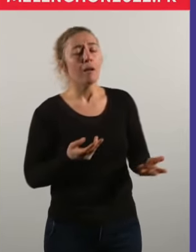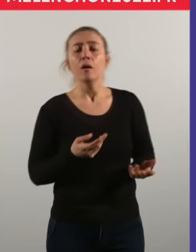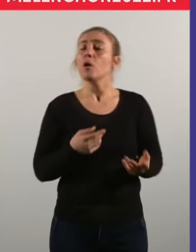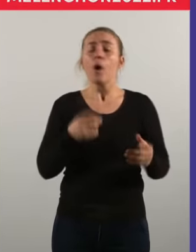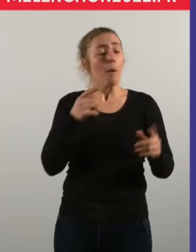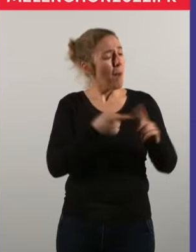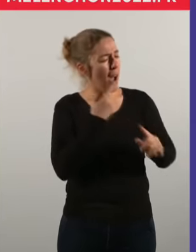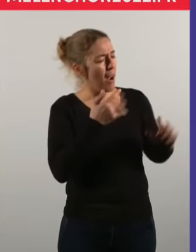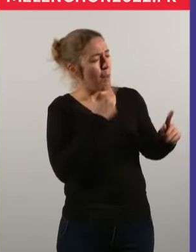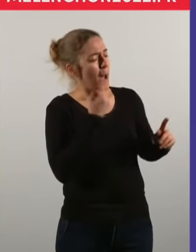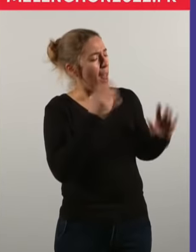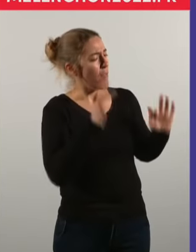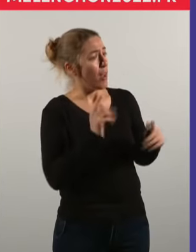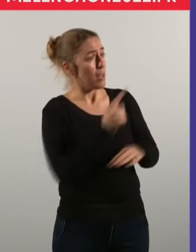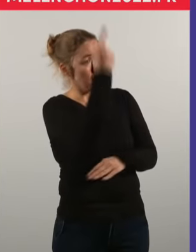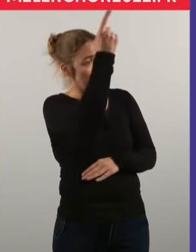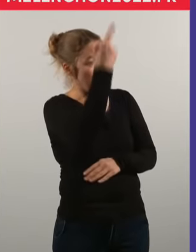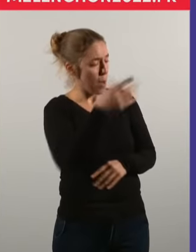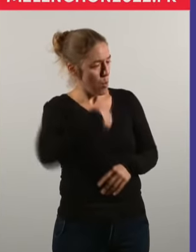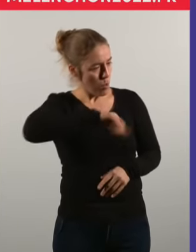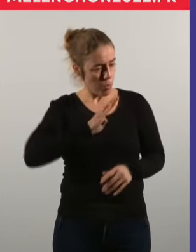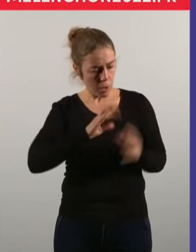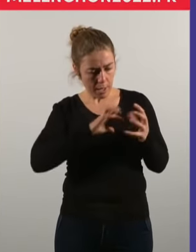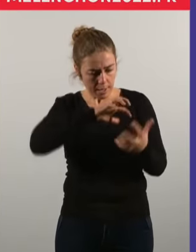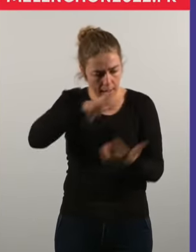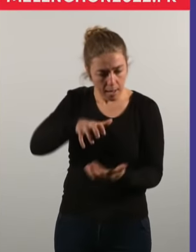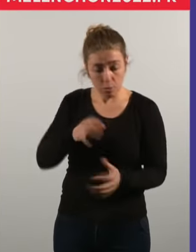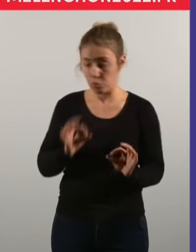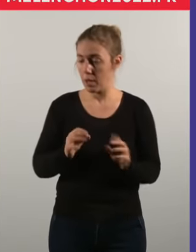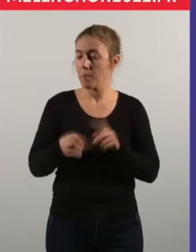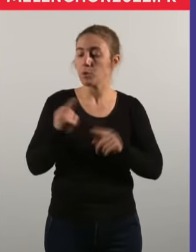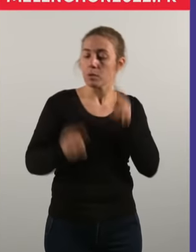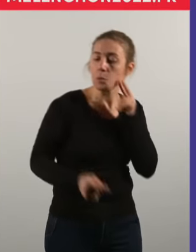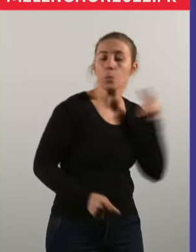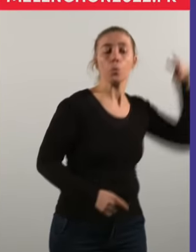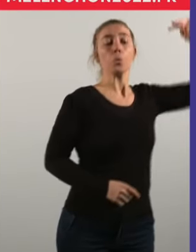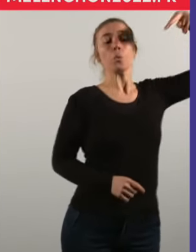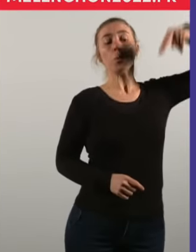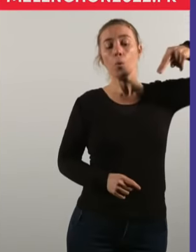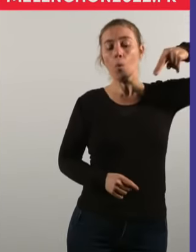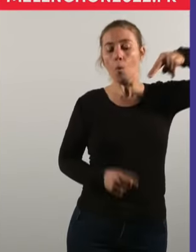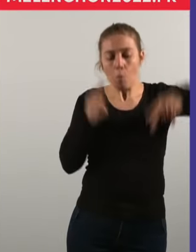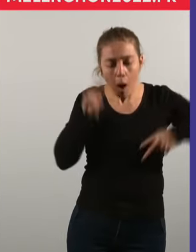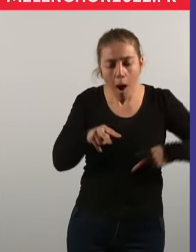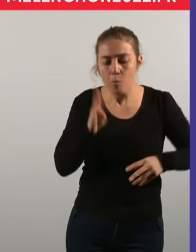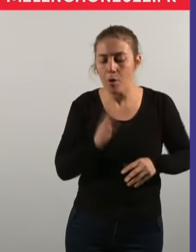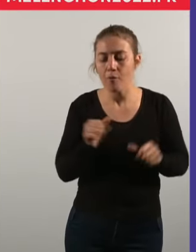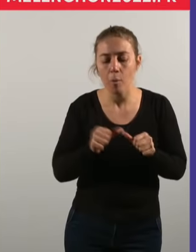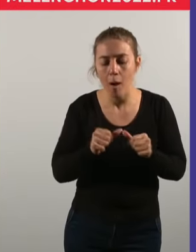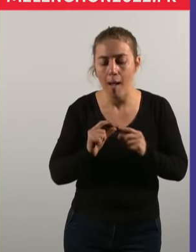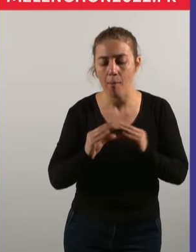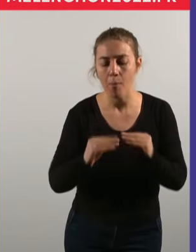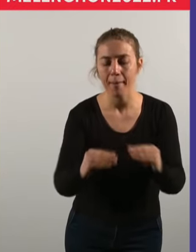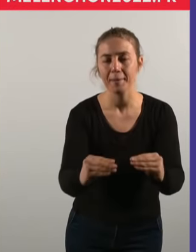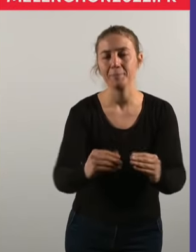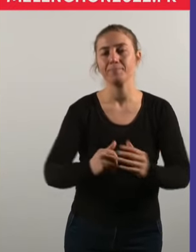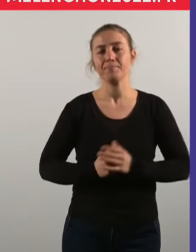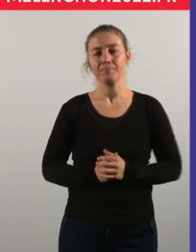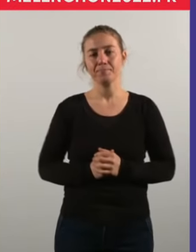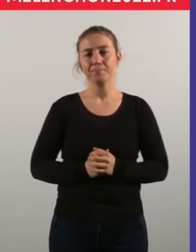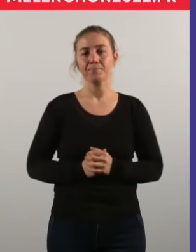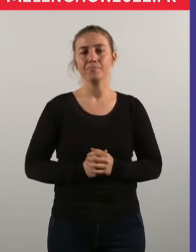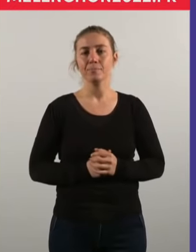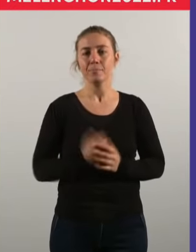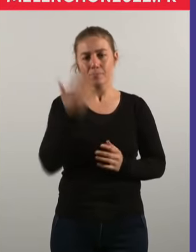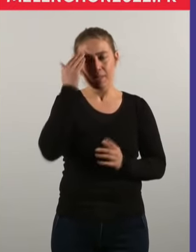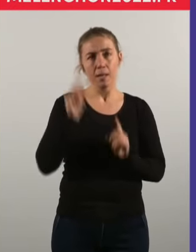Mais précisément, c'est vu de l'espace qu'on comprend mieux tout ce qu'il y a à faire sur la Terre. Et puis, quand on est dans l'espace, ne croyez